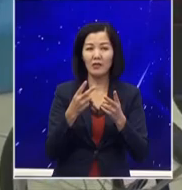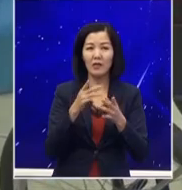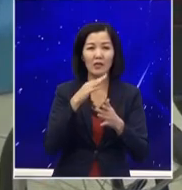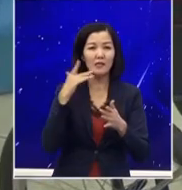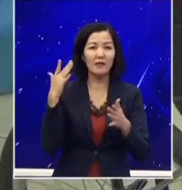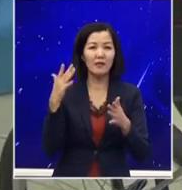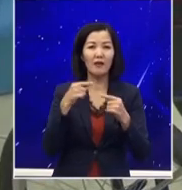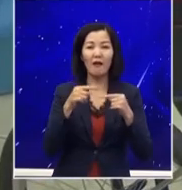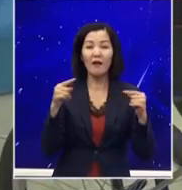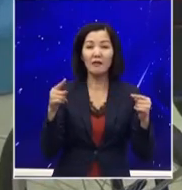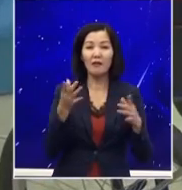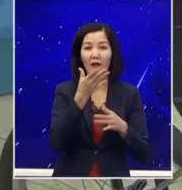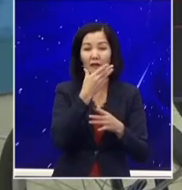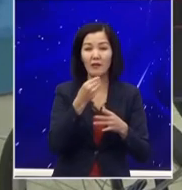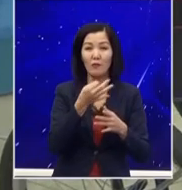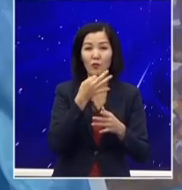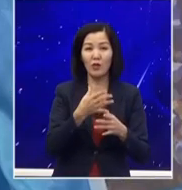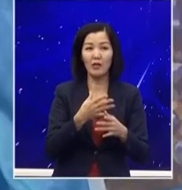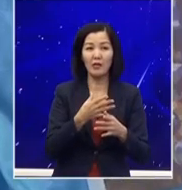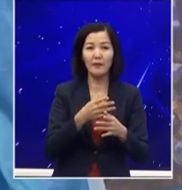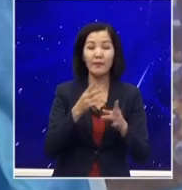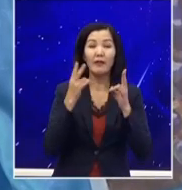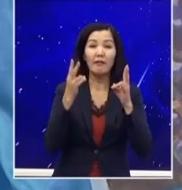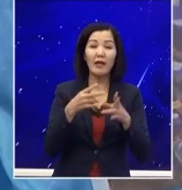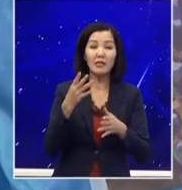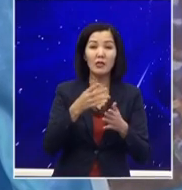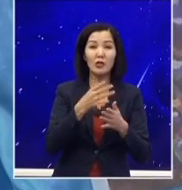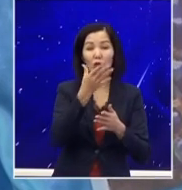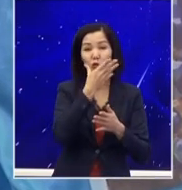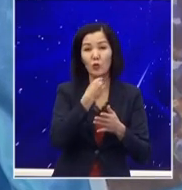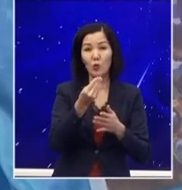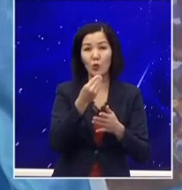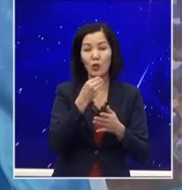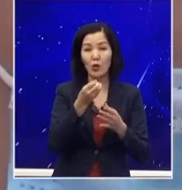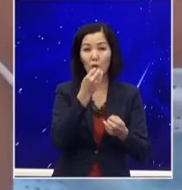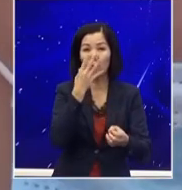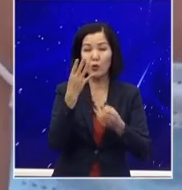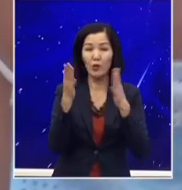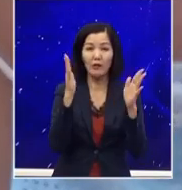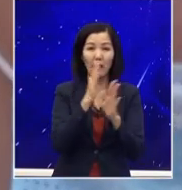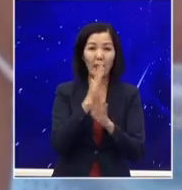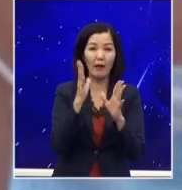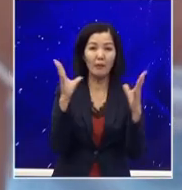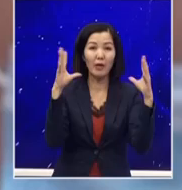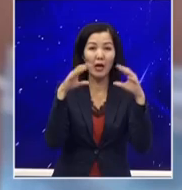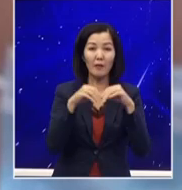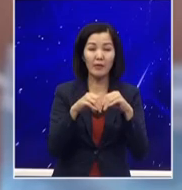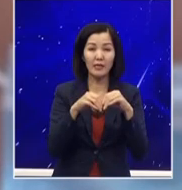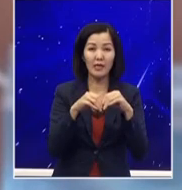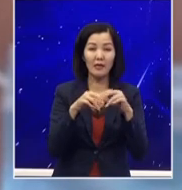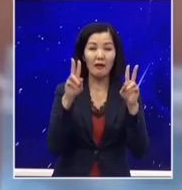Бұлғын Мұрсәлім қызының картиналарында нәзіктік пен сұлулық, көрікті гүлдер көмкеріп, тамаша табиғатпен жымдасқан қамсыз